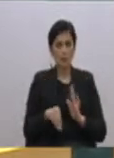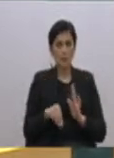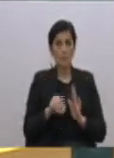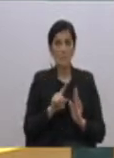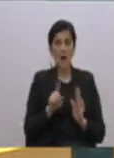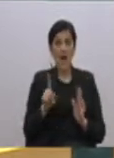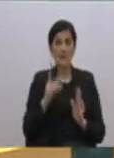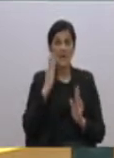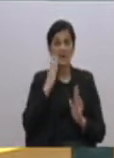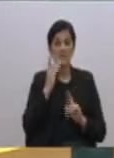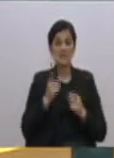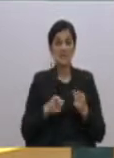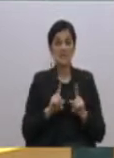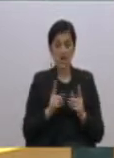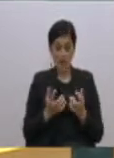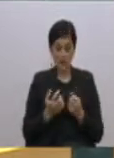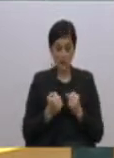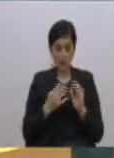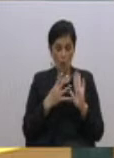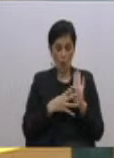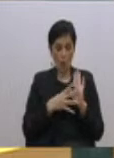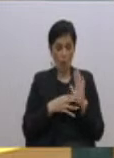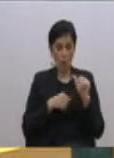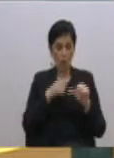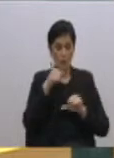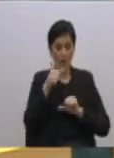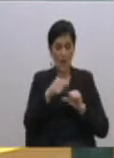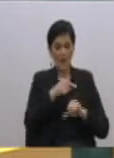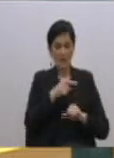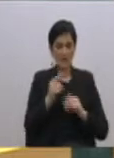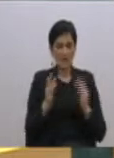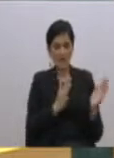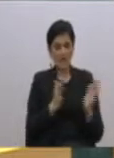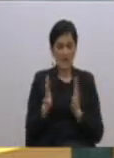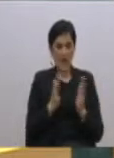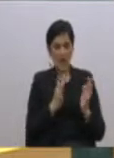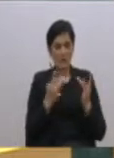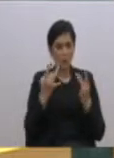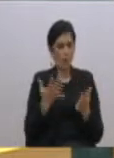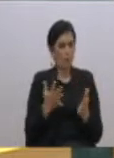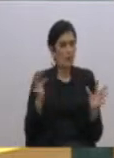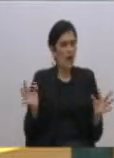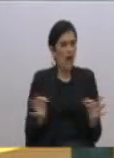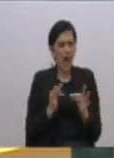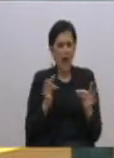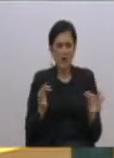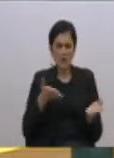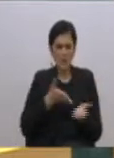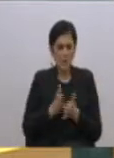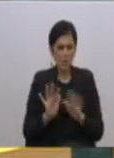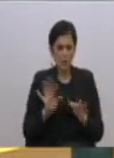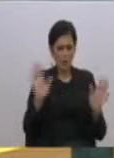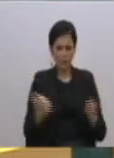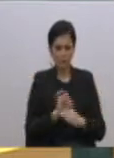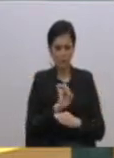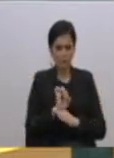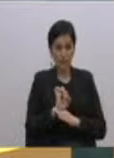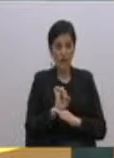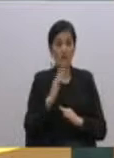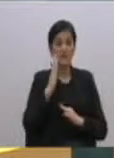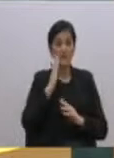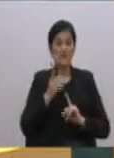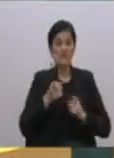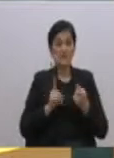მაგრამ სინამდვილეში რა ვზღებულობთ 90-იანი წლების რაღაც ტიპის რყევების მერე, როცა უბრალოდ არაფერი არ ფუნქციონირებს, არც სასამართლო, არც პროკურატურა, არც არაფერი. ეს იმითი,